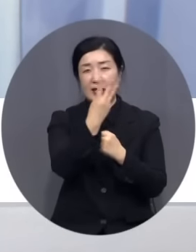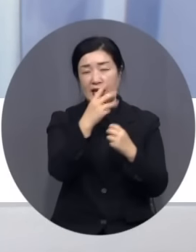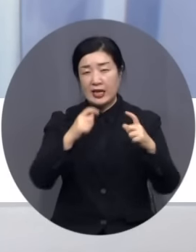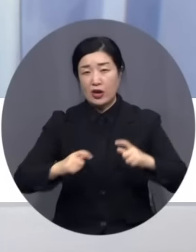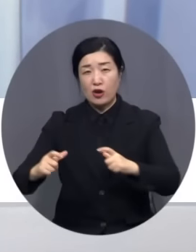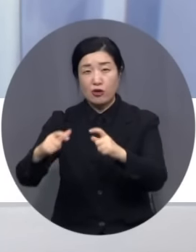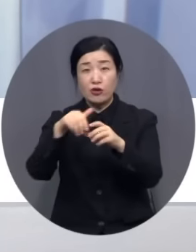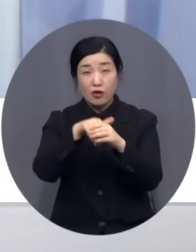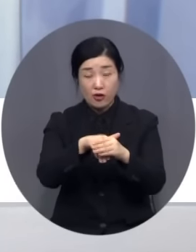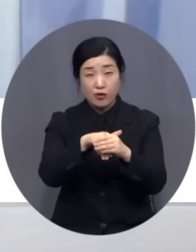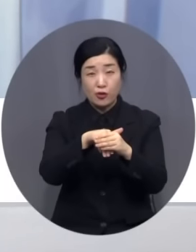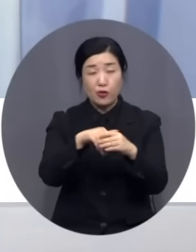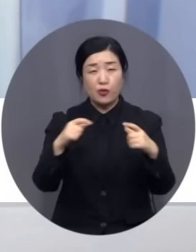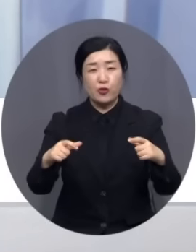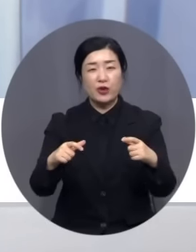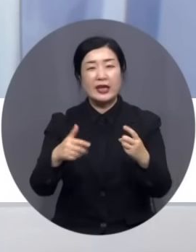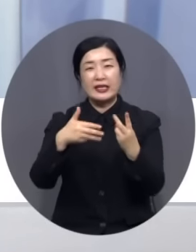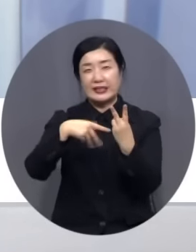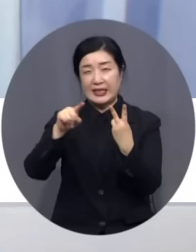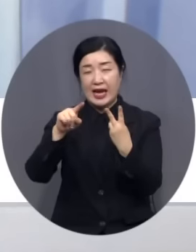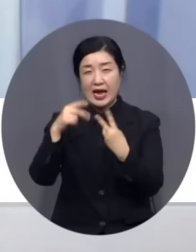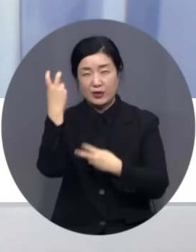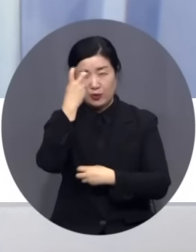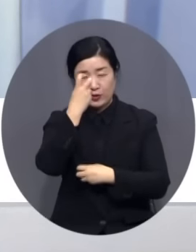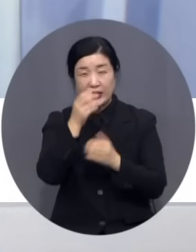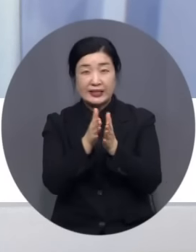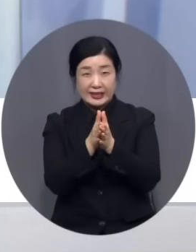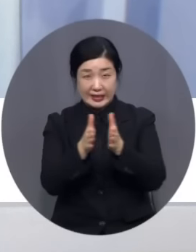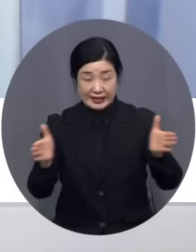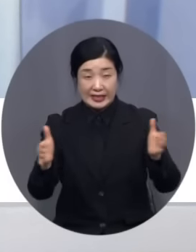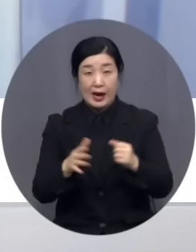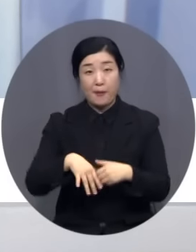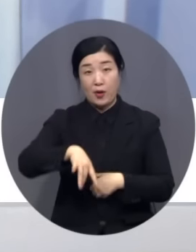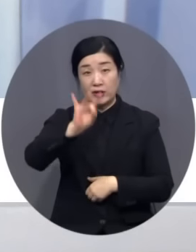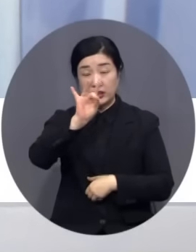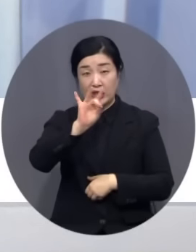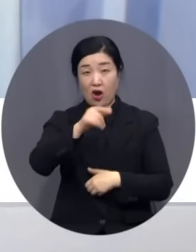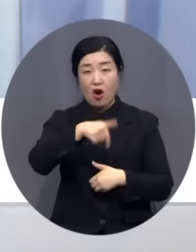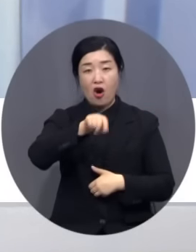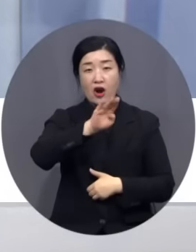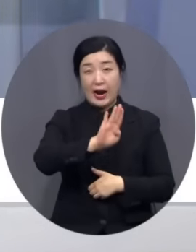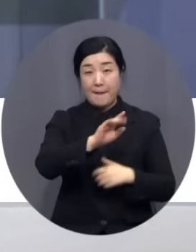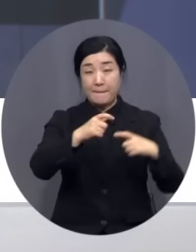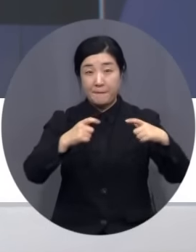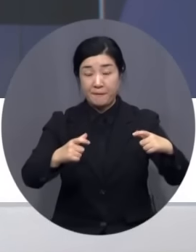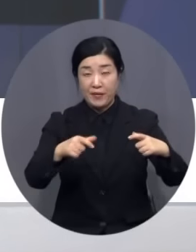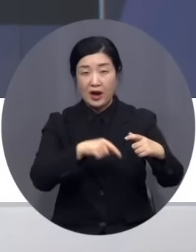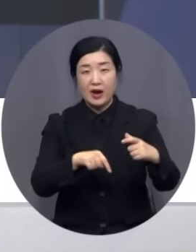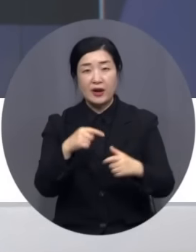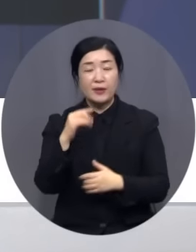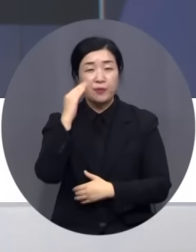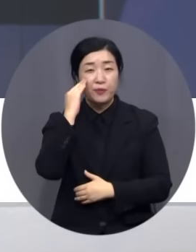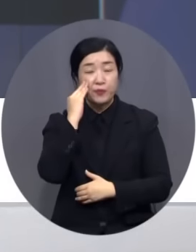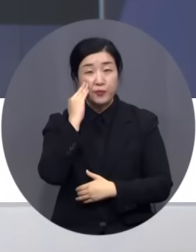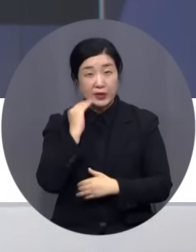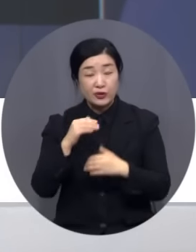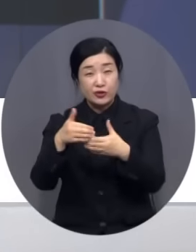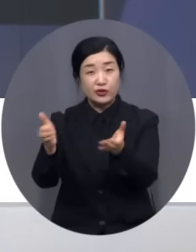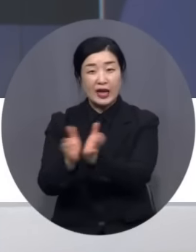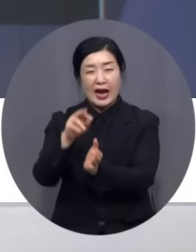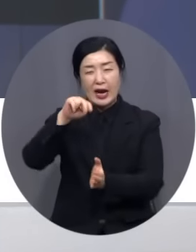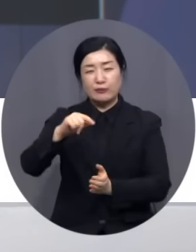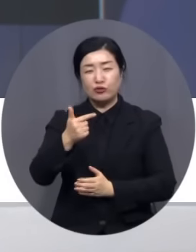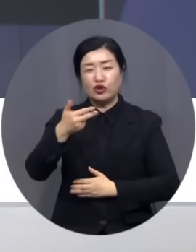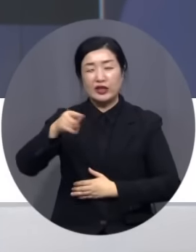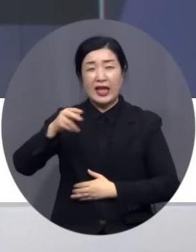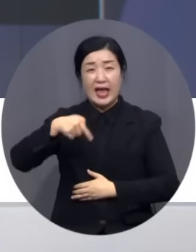선거구에 대한 2차 여론 조사를 실시했습니다 먼저 제주시 갑 선거구에서는 더불어민주당 문대림 후보가